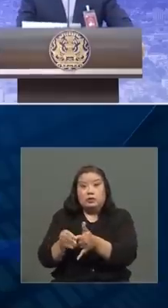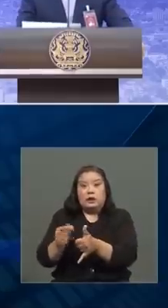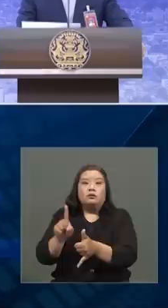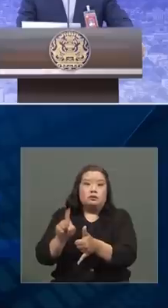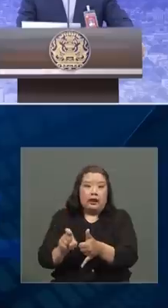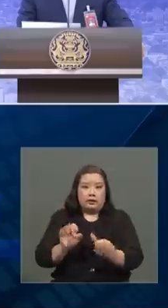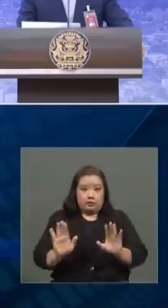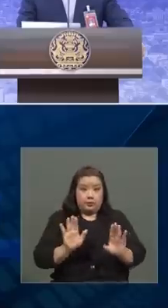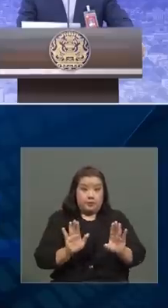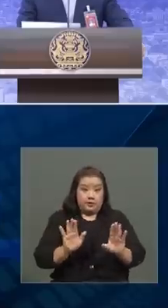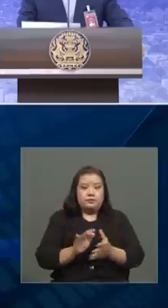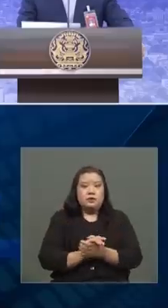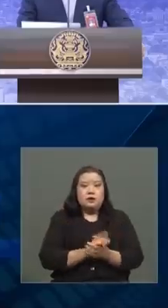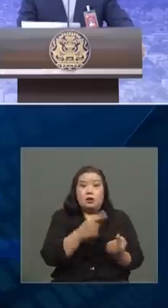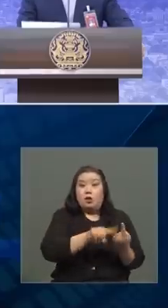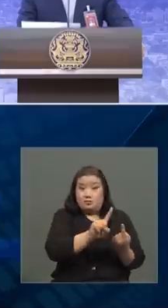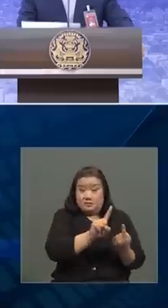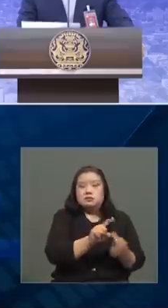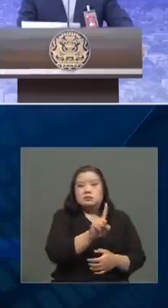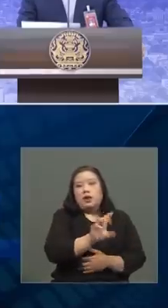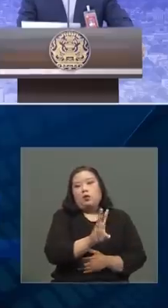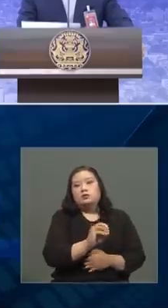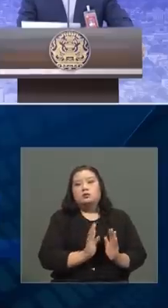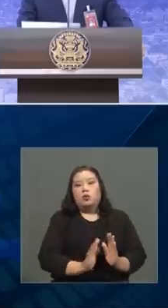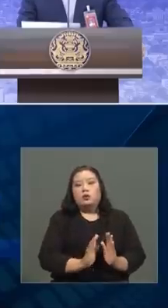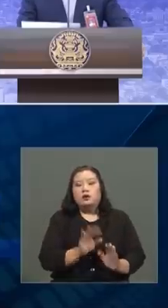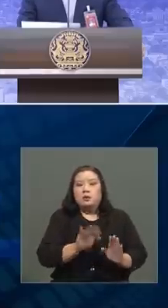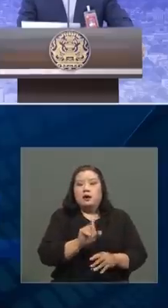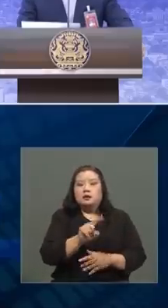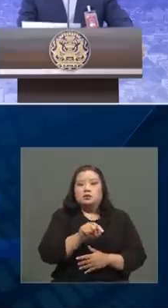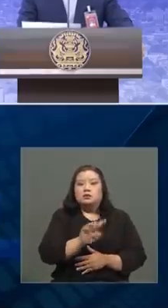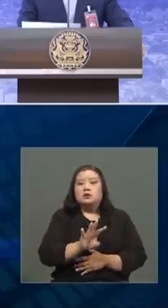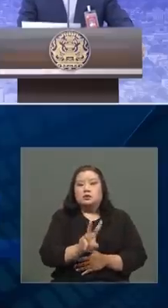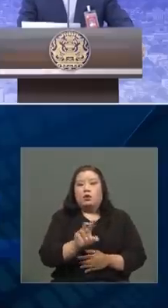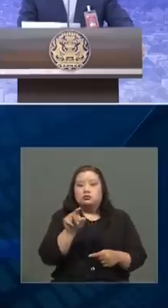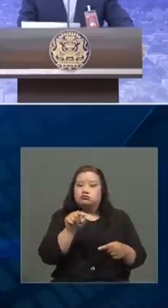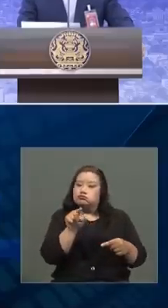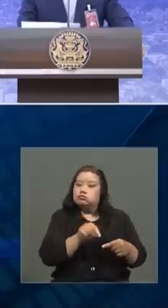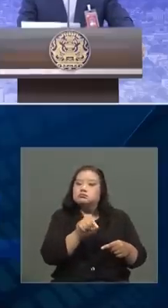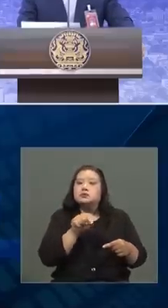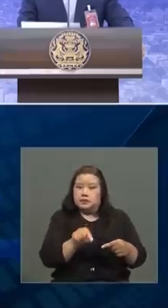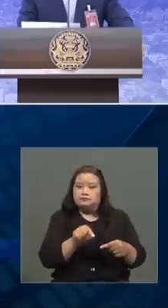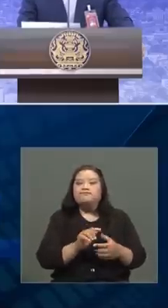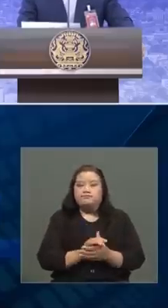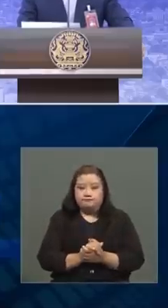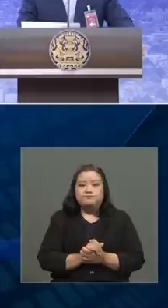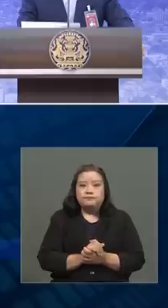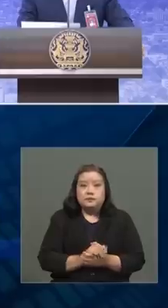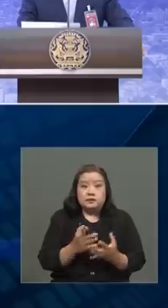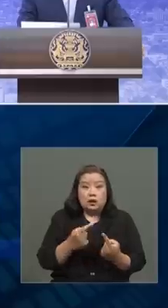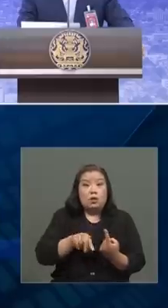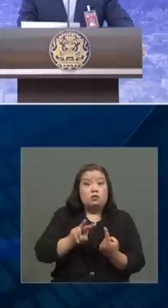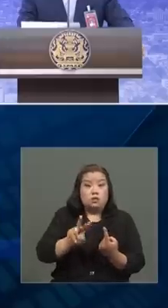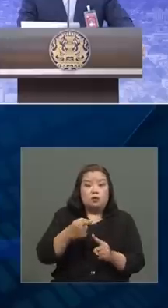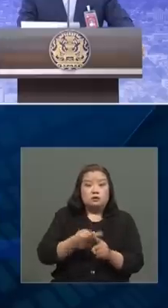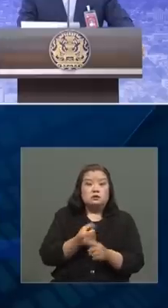ในรอบแรกก็เสียชีวิตไป 60รายคิดเป็น 1.4 2เปอร์เซ็นต์นะครับในระยะรอบ